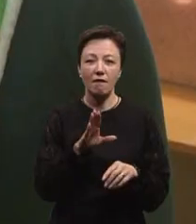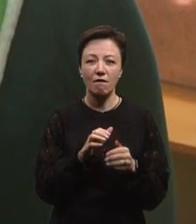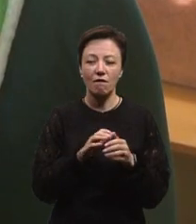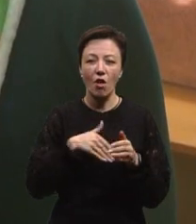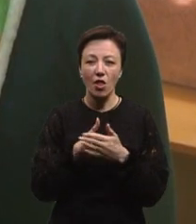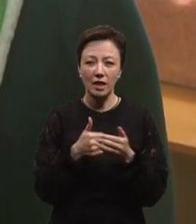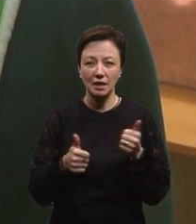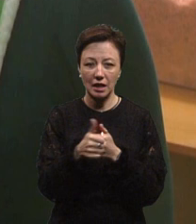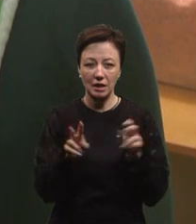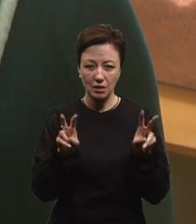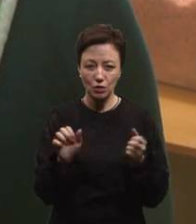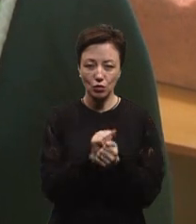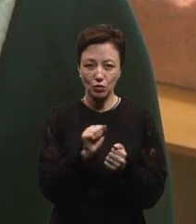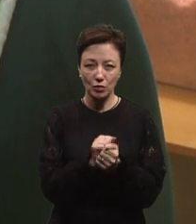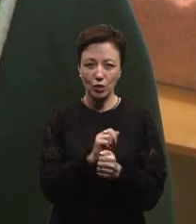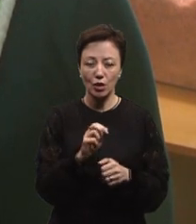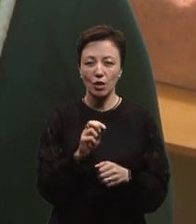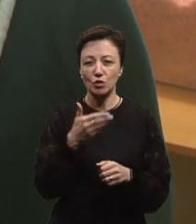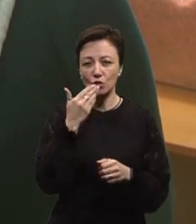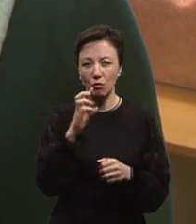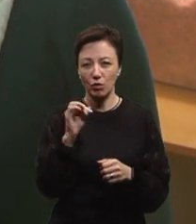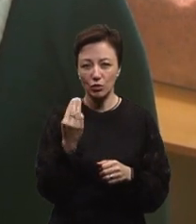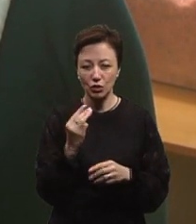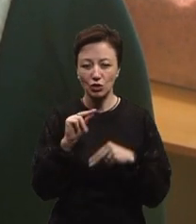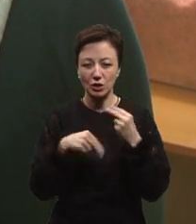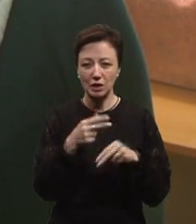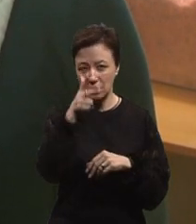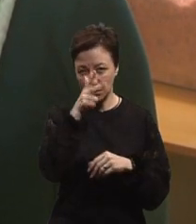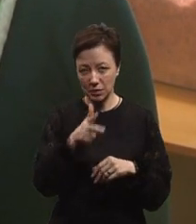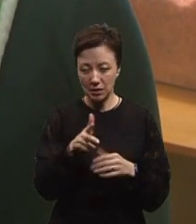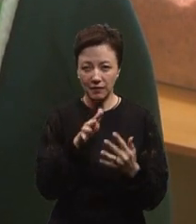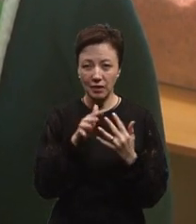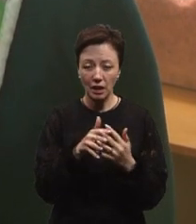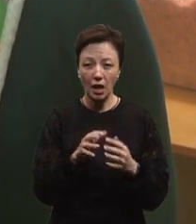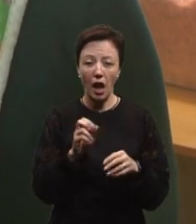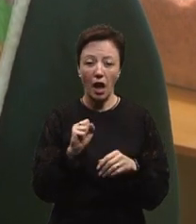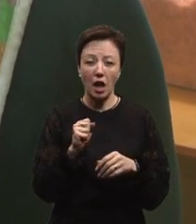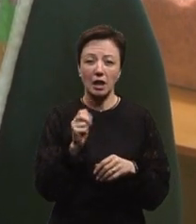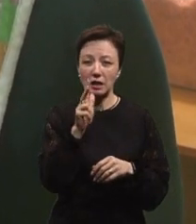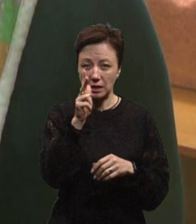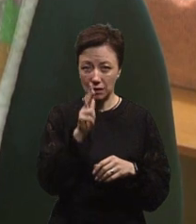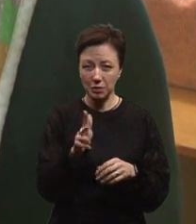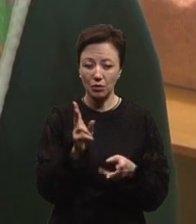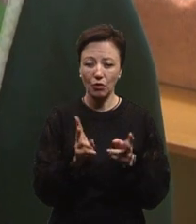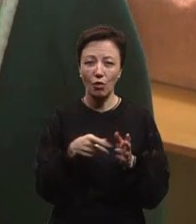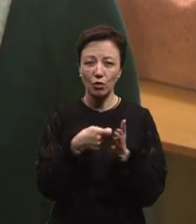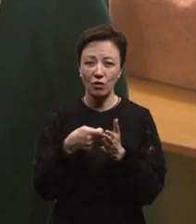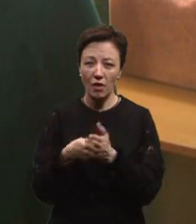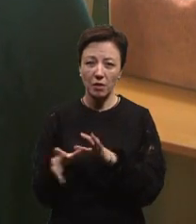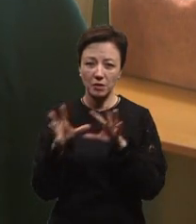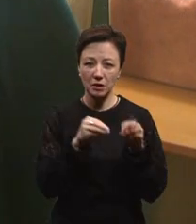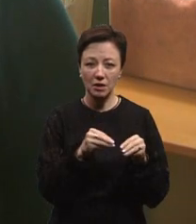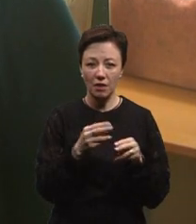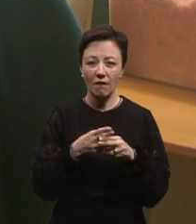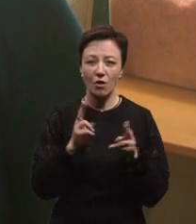почали робити сухі супи і борщі Рівно через три місяці після початку війни а три місяці годували переселенців І ЖД вокзал